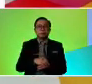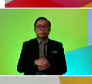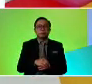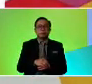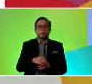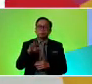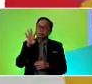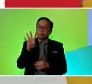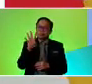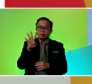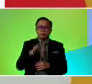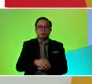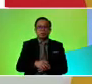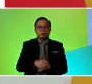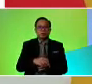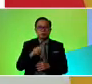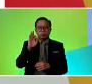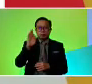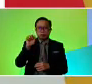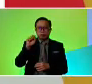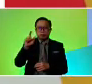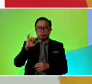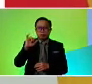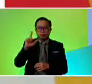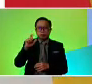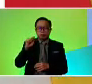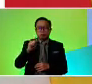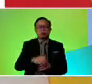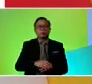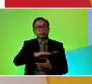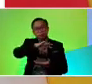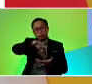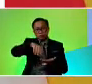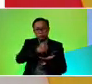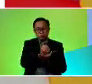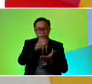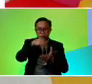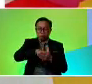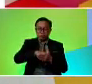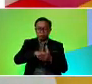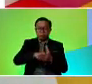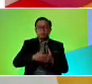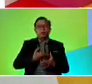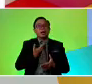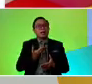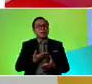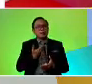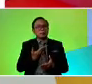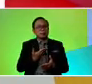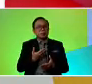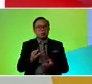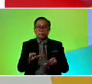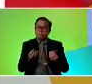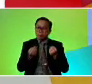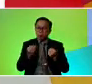ada murid ke-4 adalah nur fazilah semuanya dalam keadaan mood yang ceria dan juga ingin